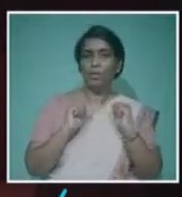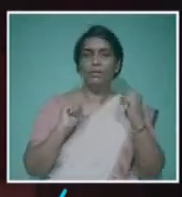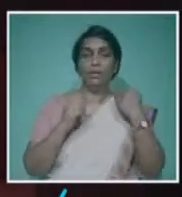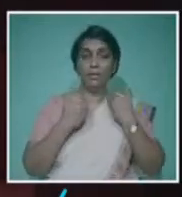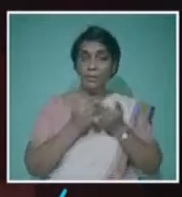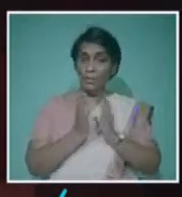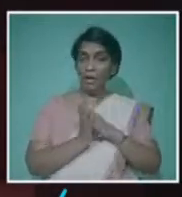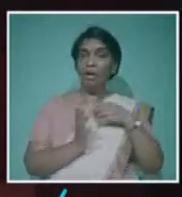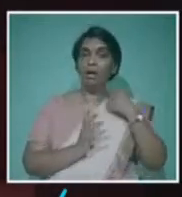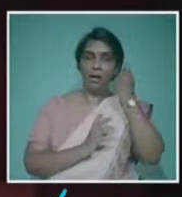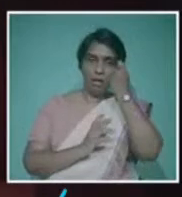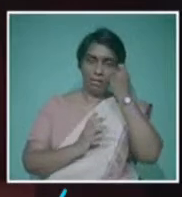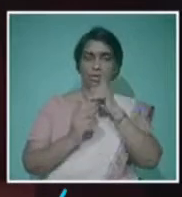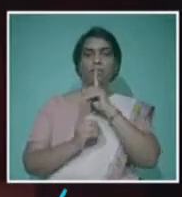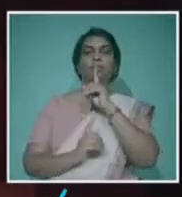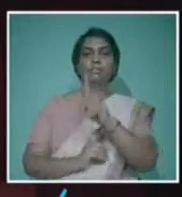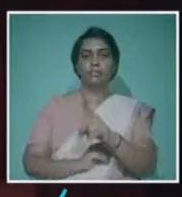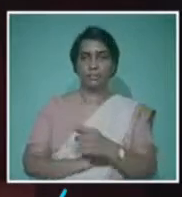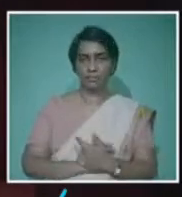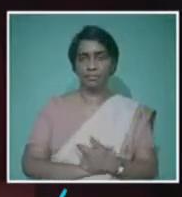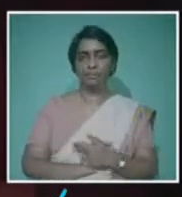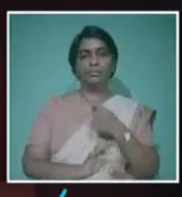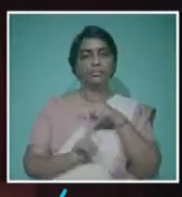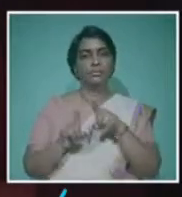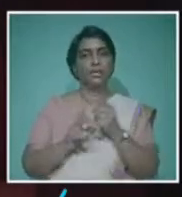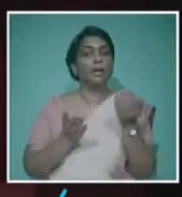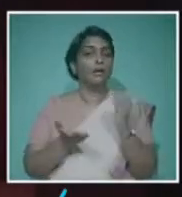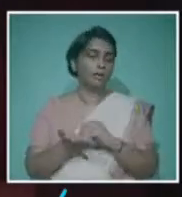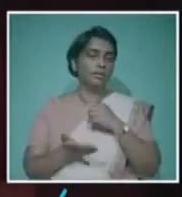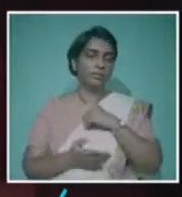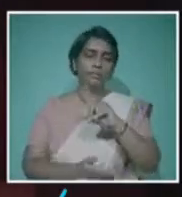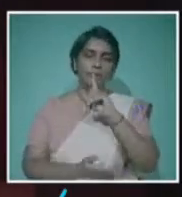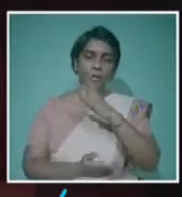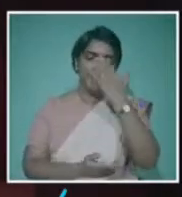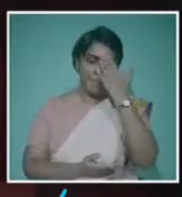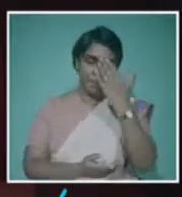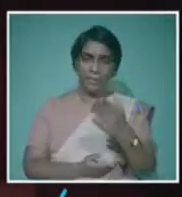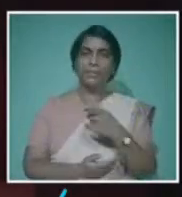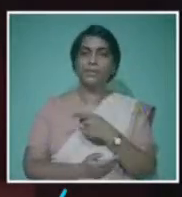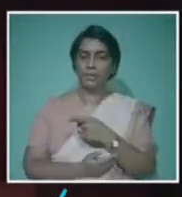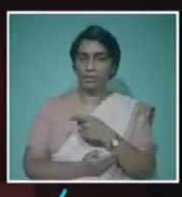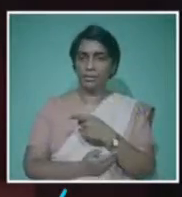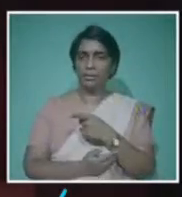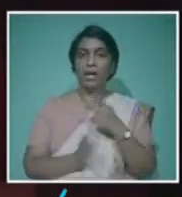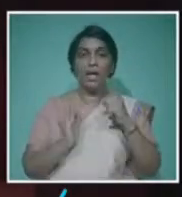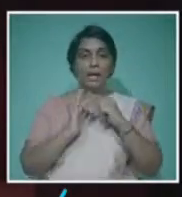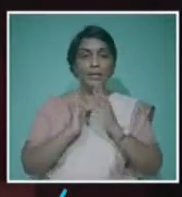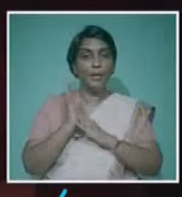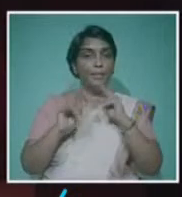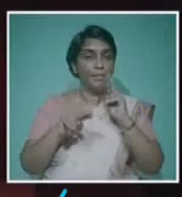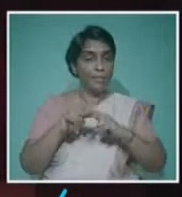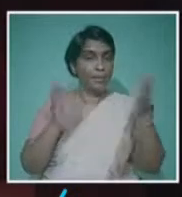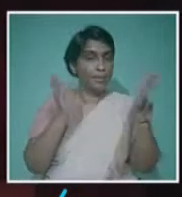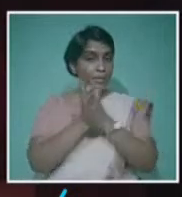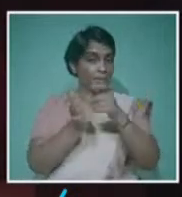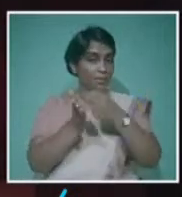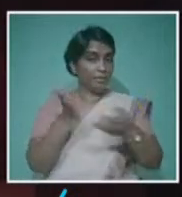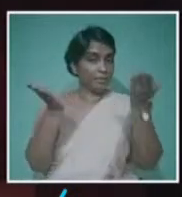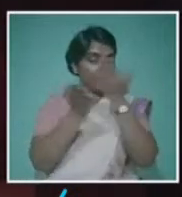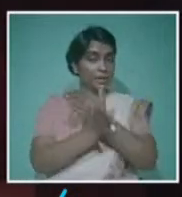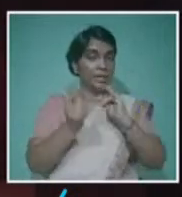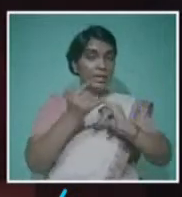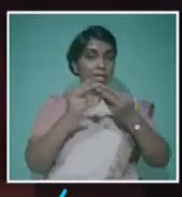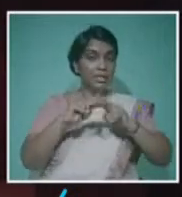අපේ මතයත් ඉදිරිපත් කරන්න. ඒ නිසා නැවතත් ඉල්ලීමක් කරනවා කරුණාකරලා IMF එකත් එක්ක ඇති කරගත්ත ස්ටාෆ්